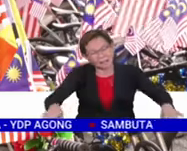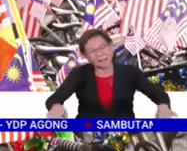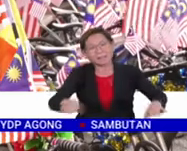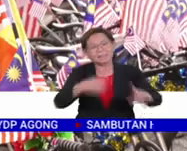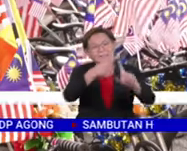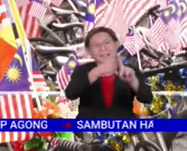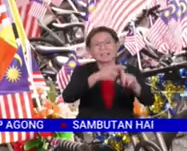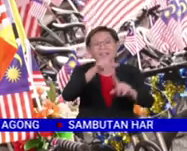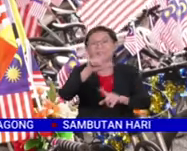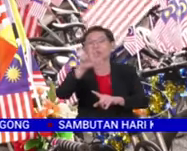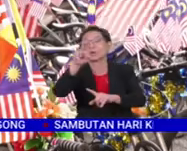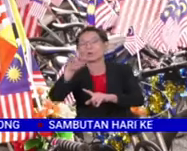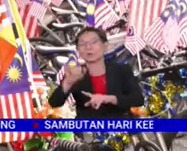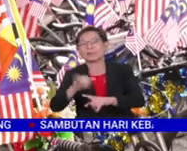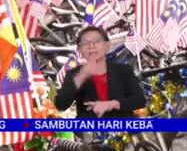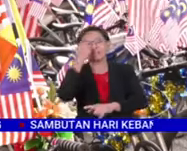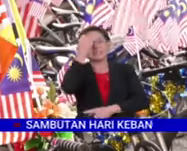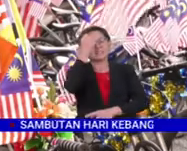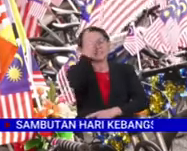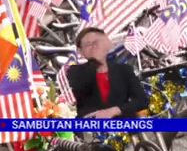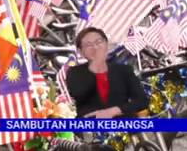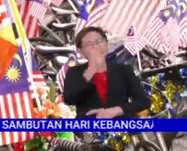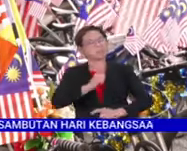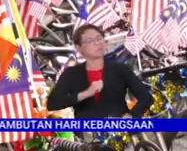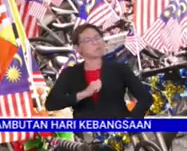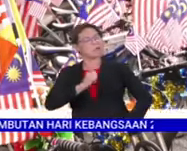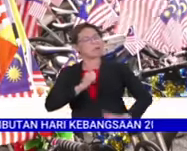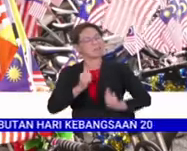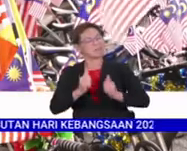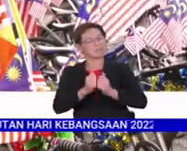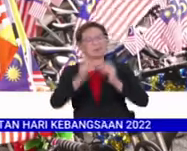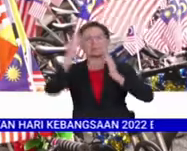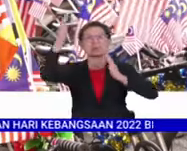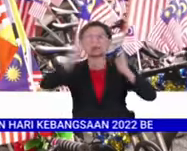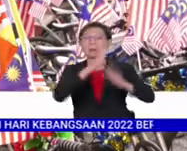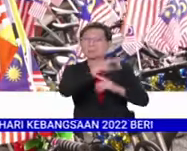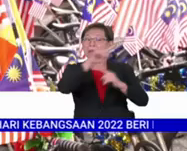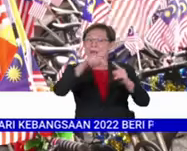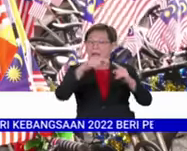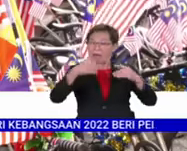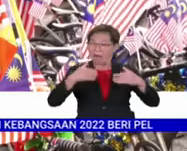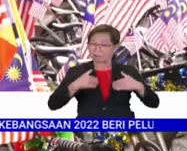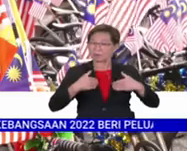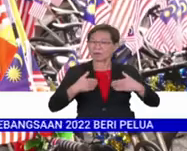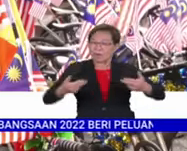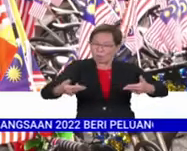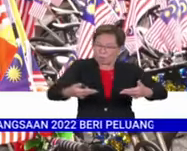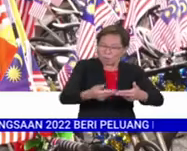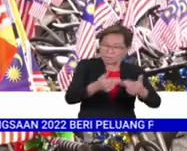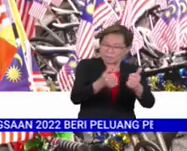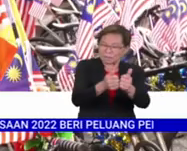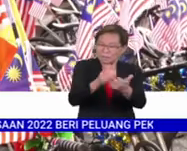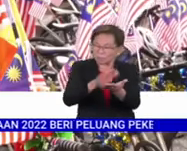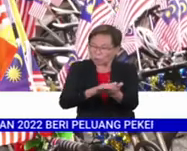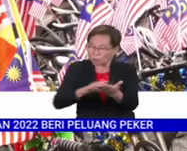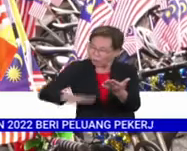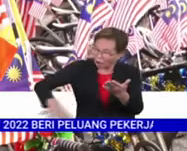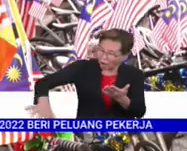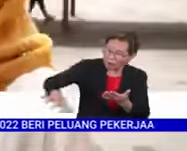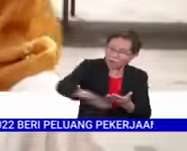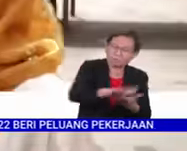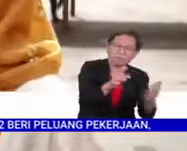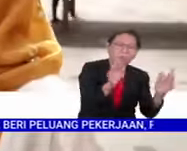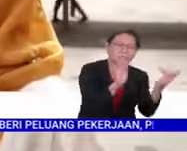ini sikap untuk berbangga dengan negara. Dan juga bila ada perhubungan dengan sekolah-sekolah sekitar, mereka